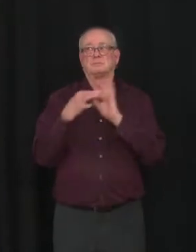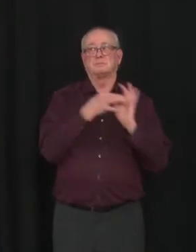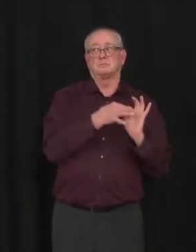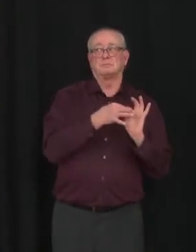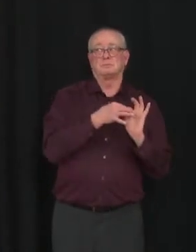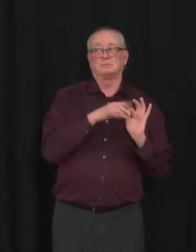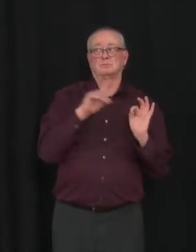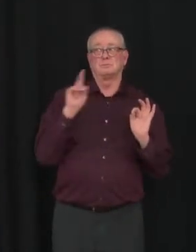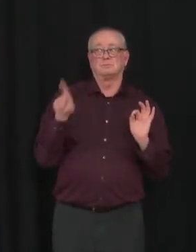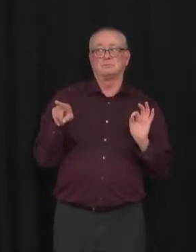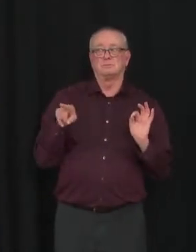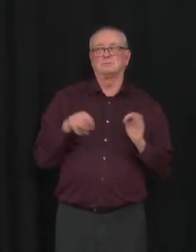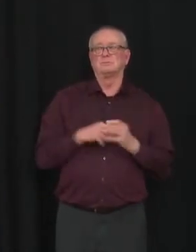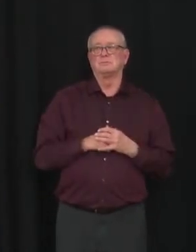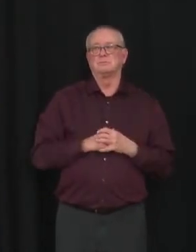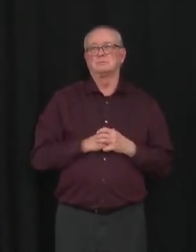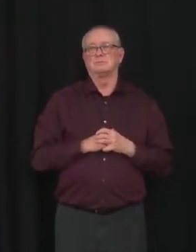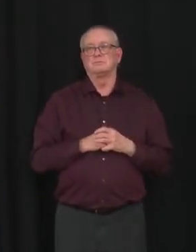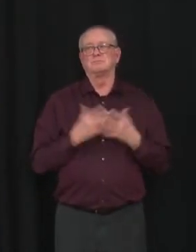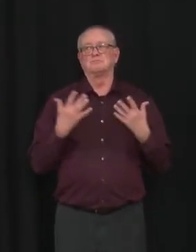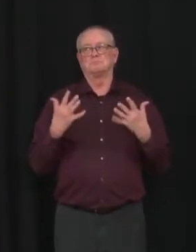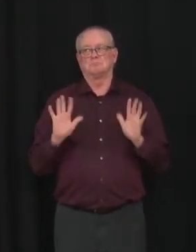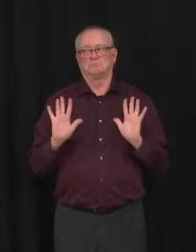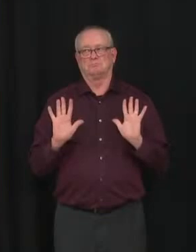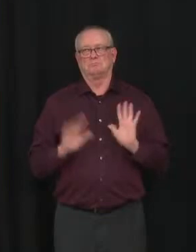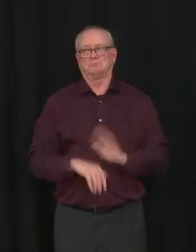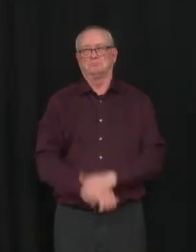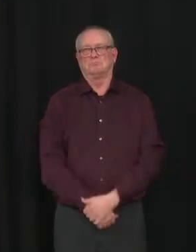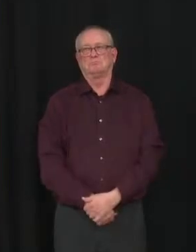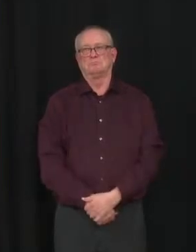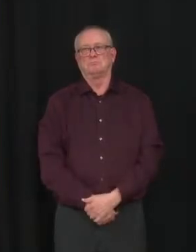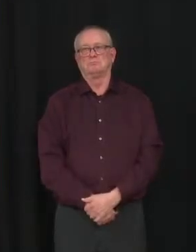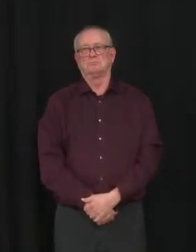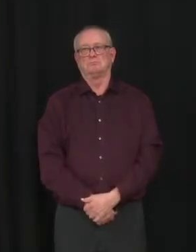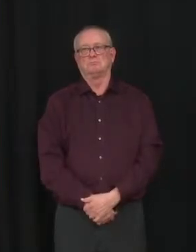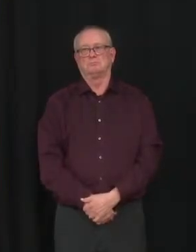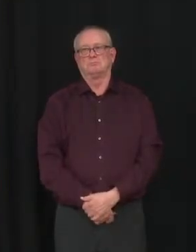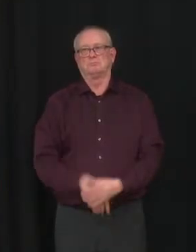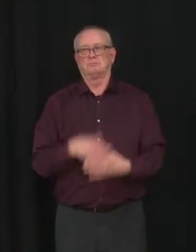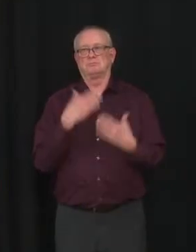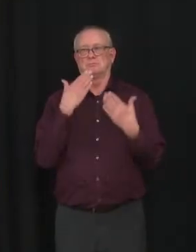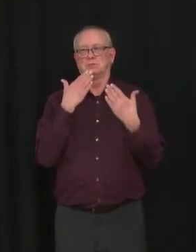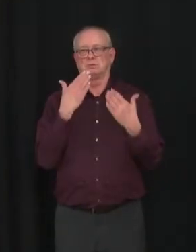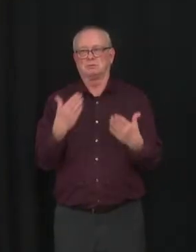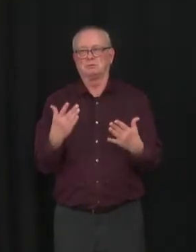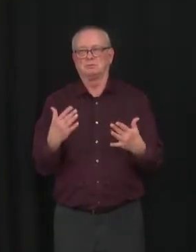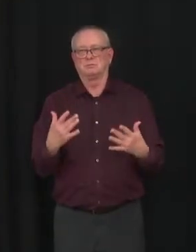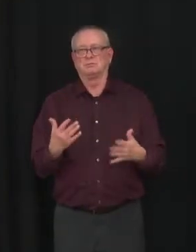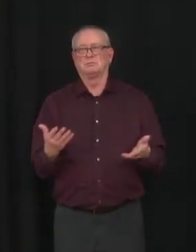I think that answered my question. Thank you. Awesome. Thank you, everyone. That concludes the avail.